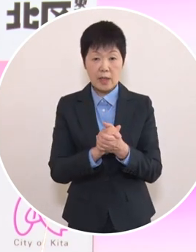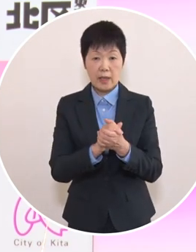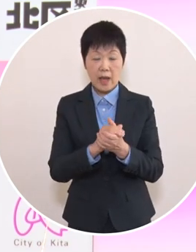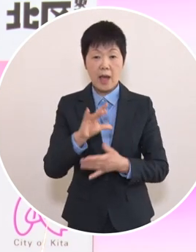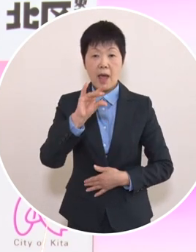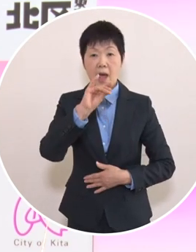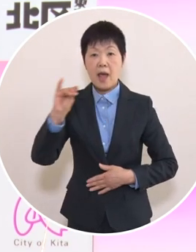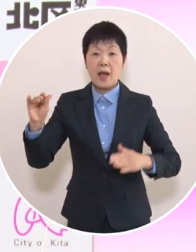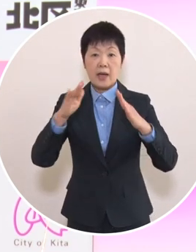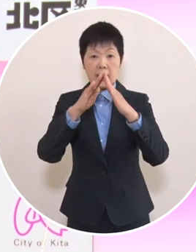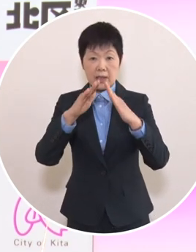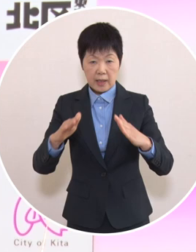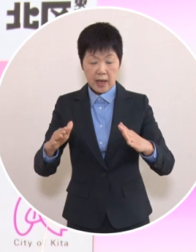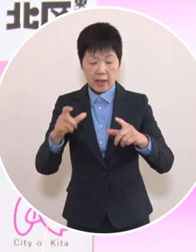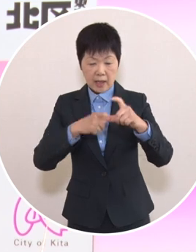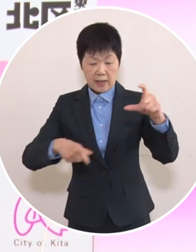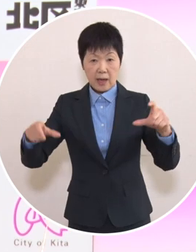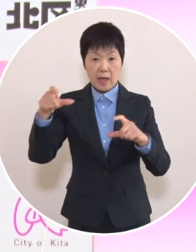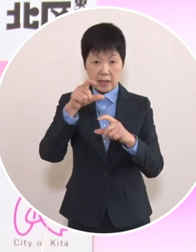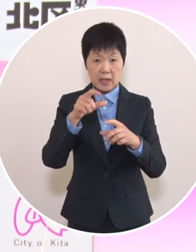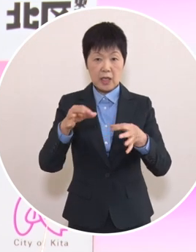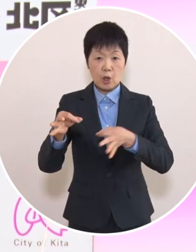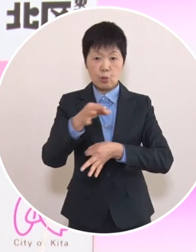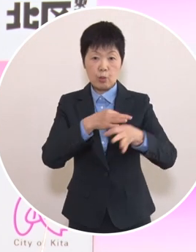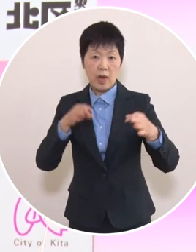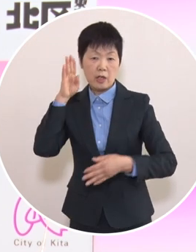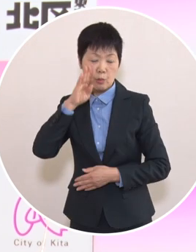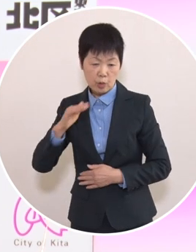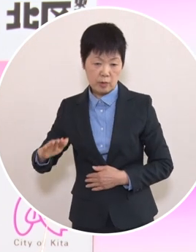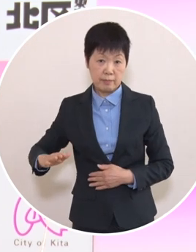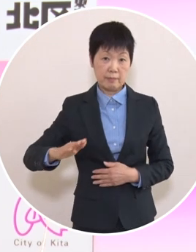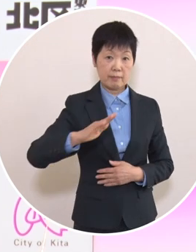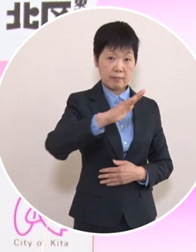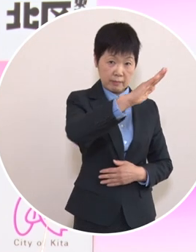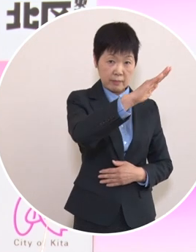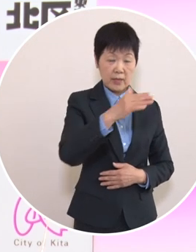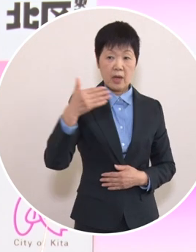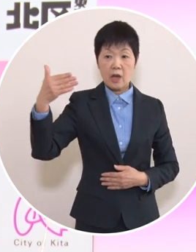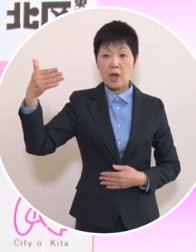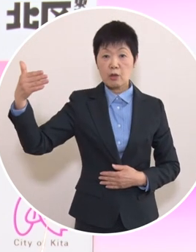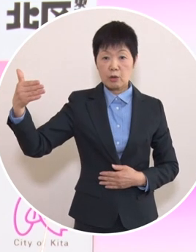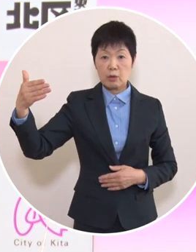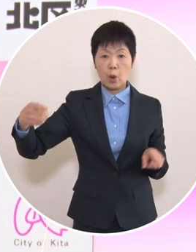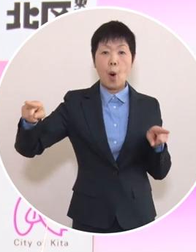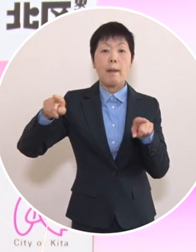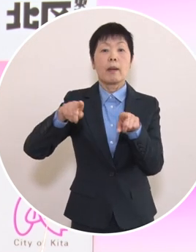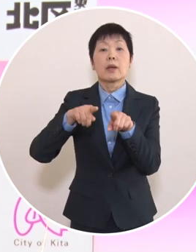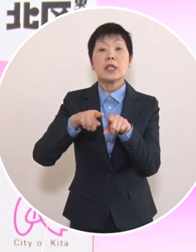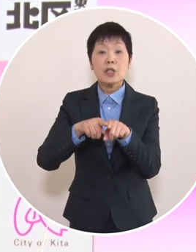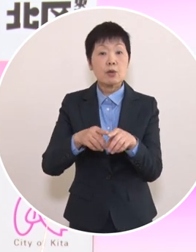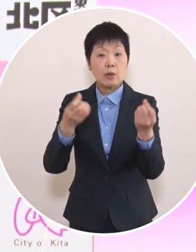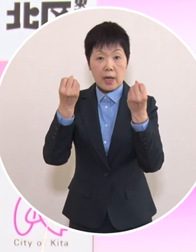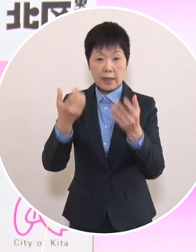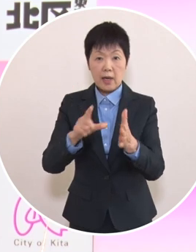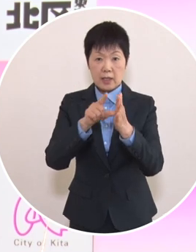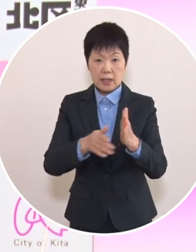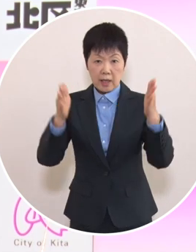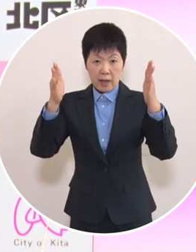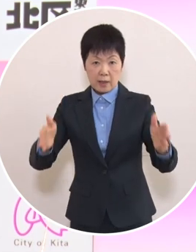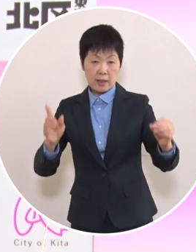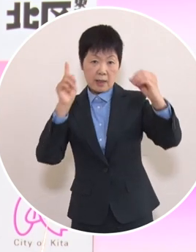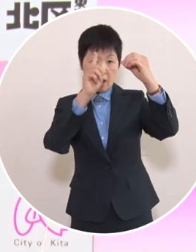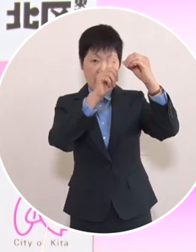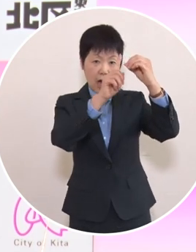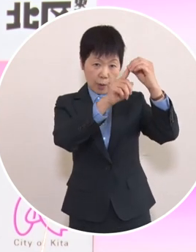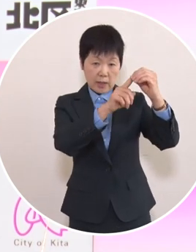に全力ユニ尽くすとともにふと力を合わせ新たな時代に未来へ希望